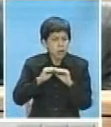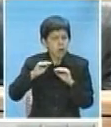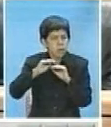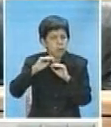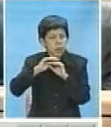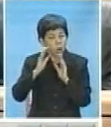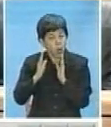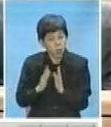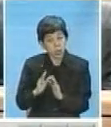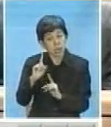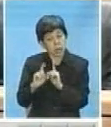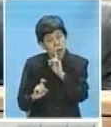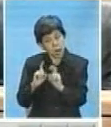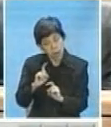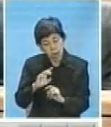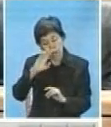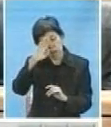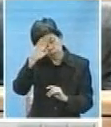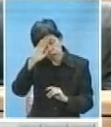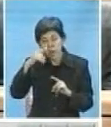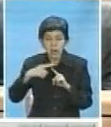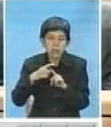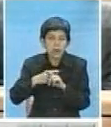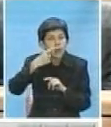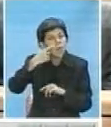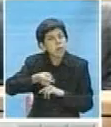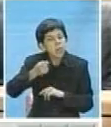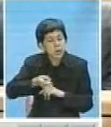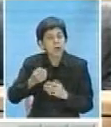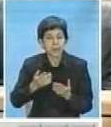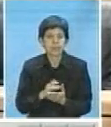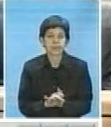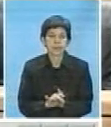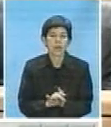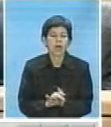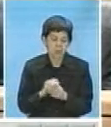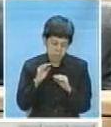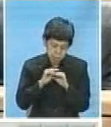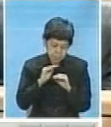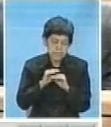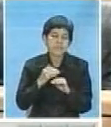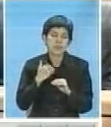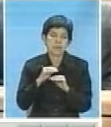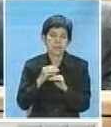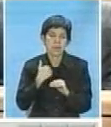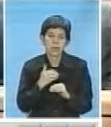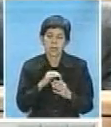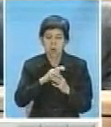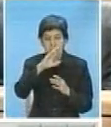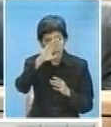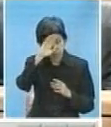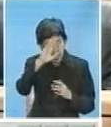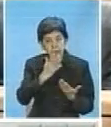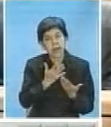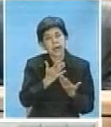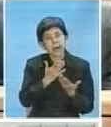ำนวนคนตายคนเจ็บไม่เพิ่มขึ้นนะเพิ่มขึ้นนะครับขอโทษว่ามันเพิ่มขึ้นอยู่ตลอดเวลาไม่ว่าเป็นผู้ป่วยนอกผู้ป่ว